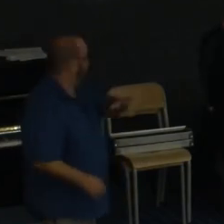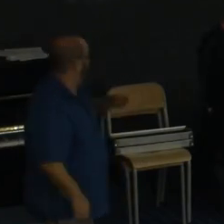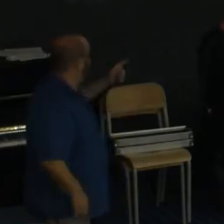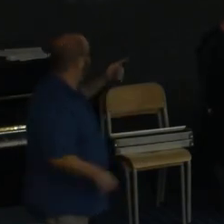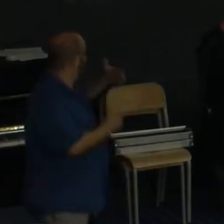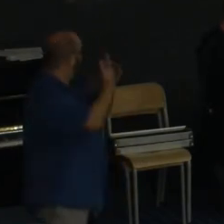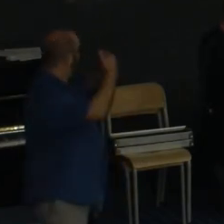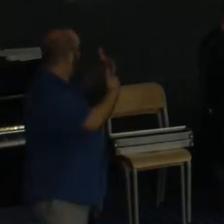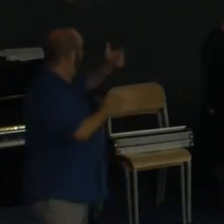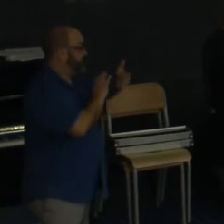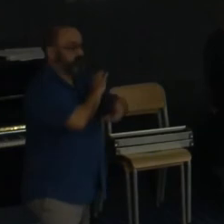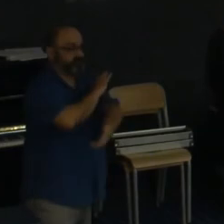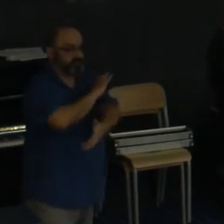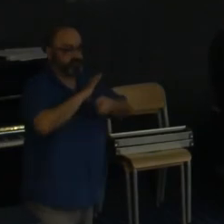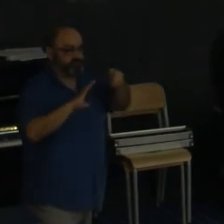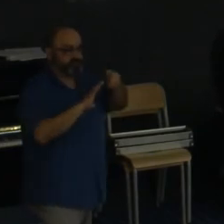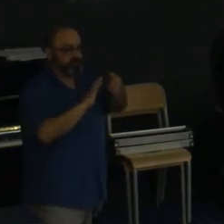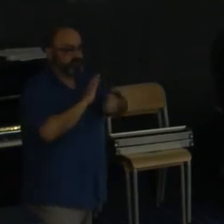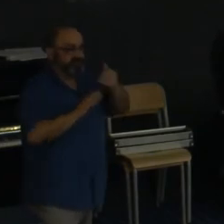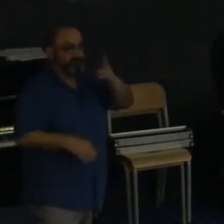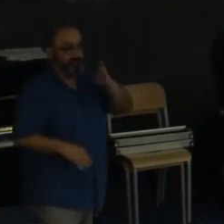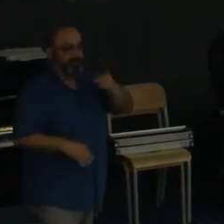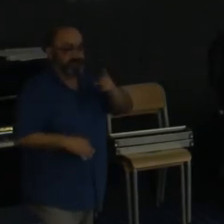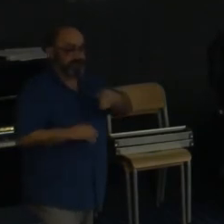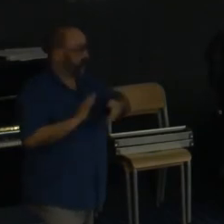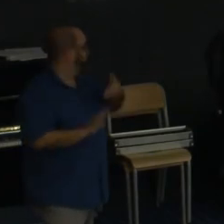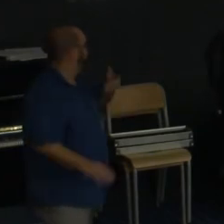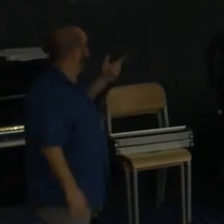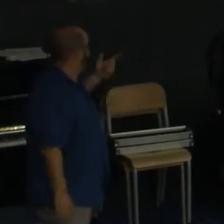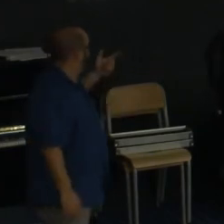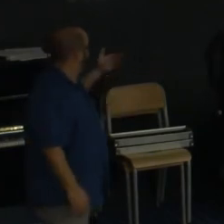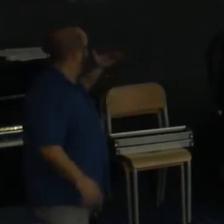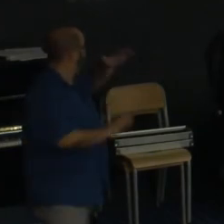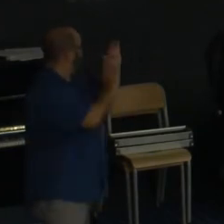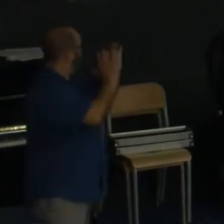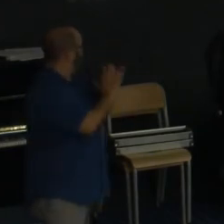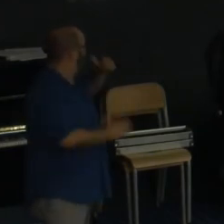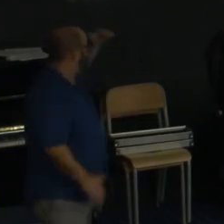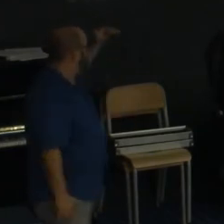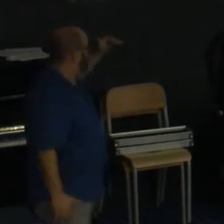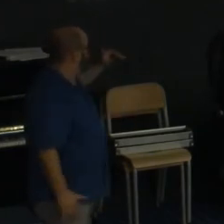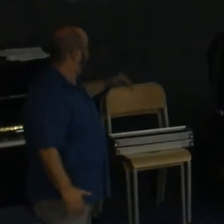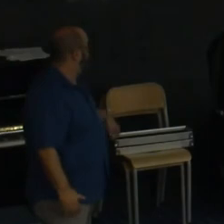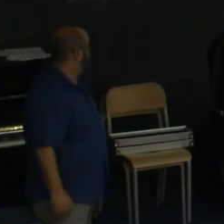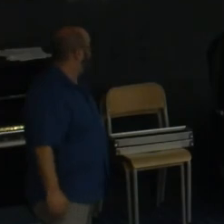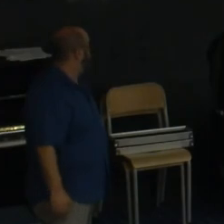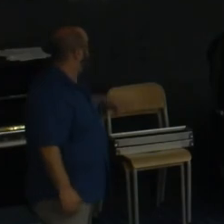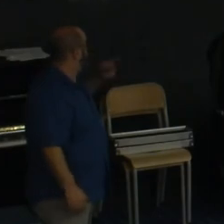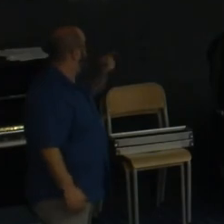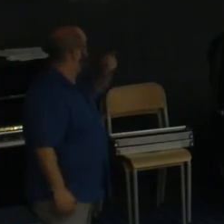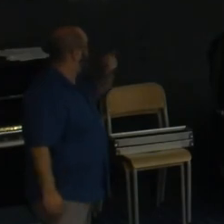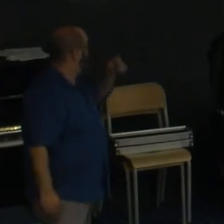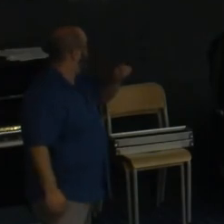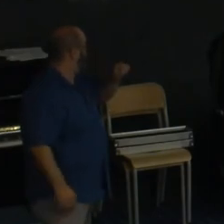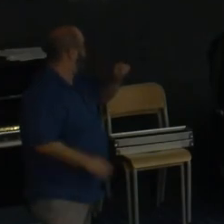loadé, chargé par PDB. Donc ici, j'ai défini quelques fonctions. Par exemple, PS pour voir un peu le